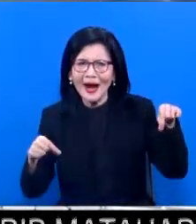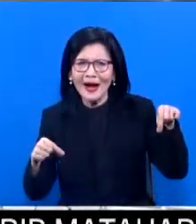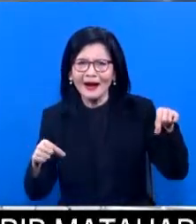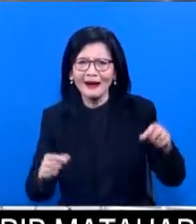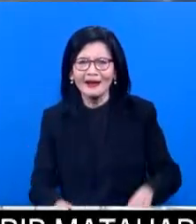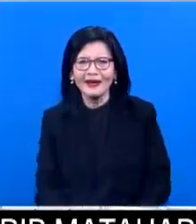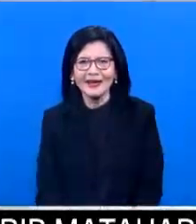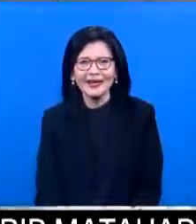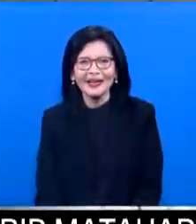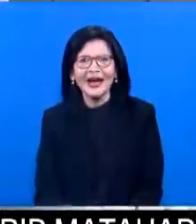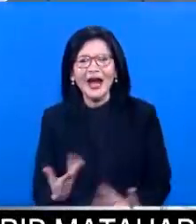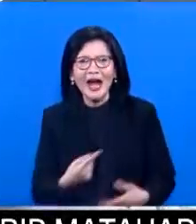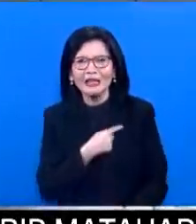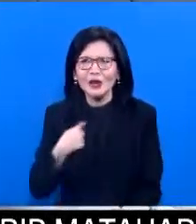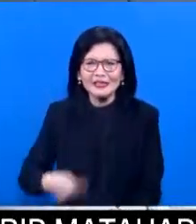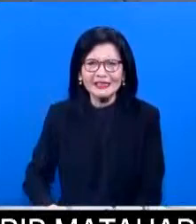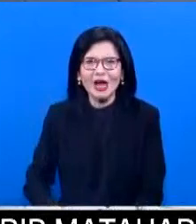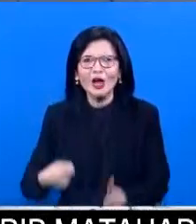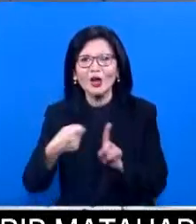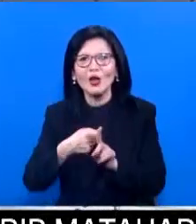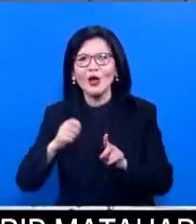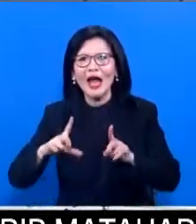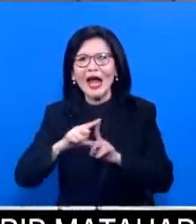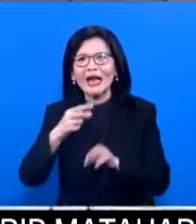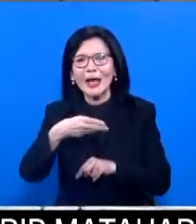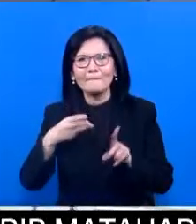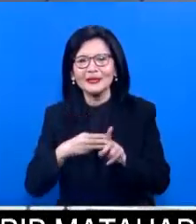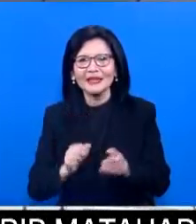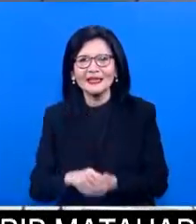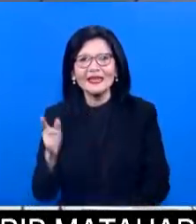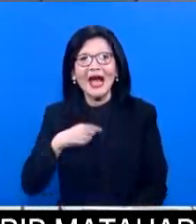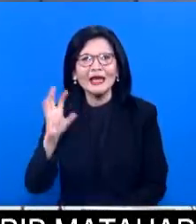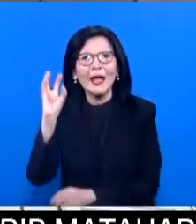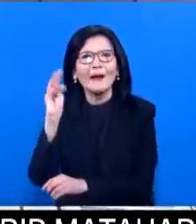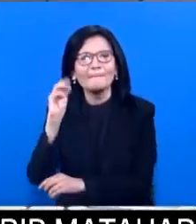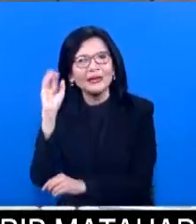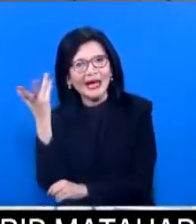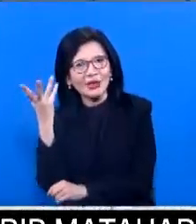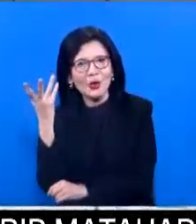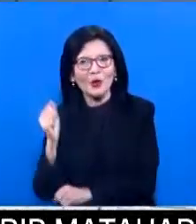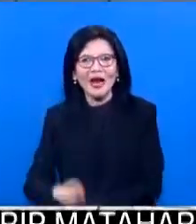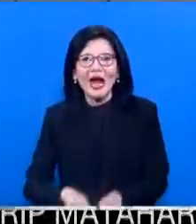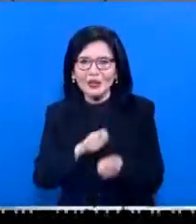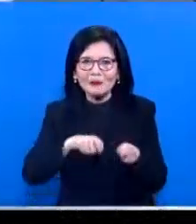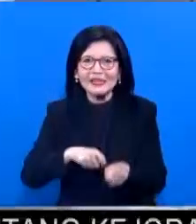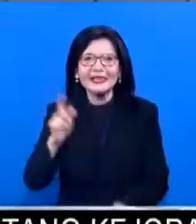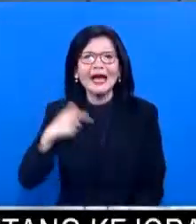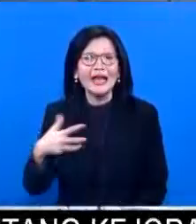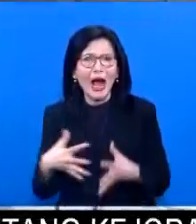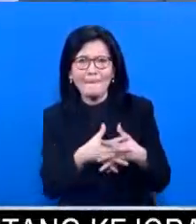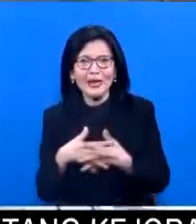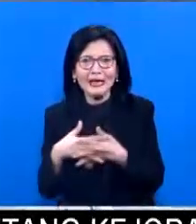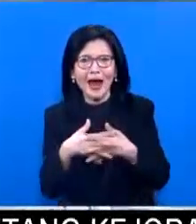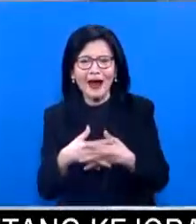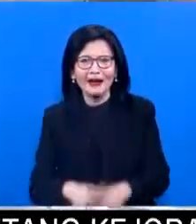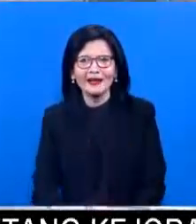dari Chinese. Tahu klaper tart dari Manado. Kalau bistik kayak makanan luar dari Amerika gitu.